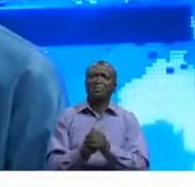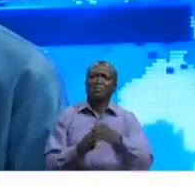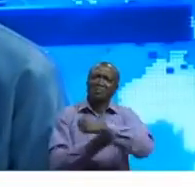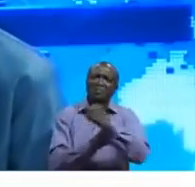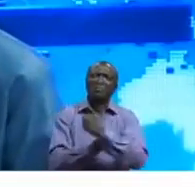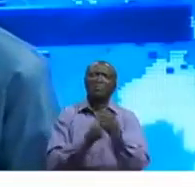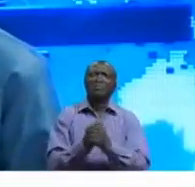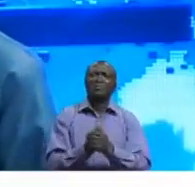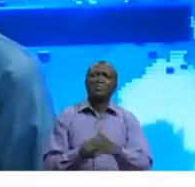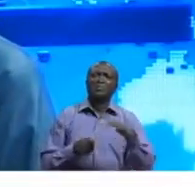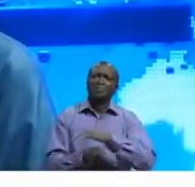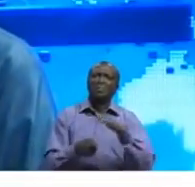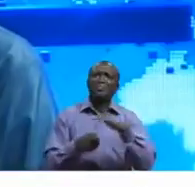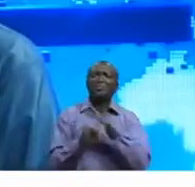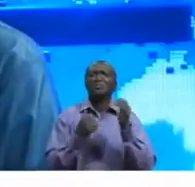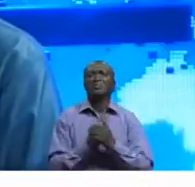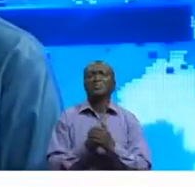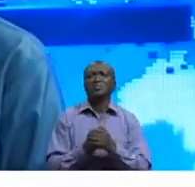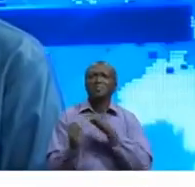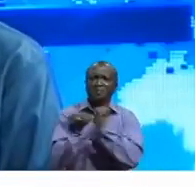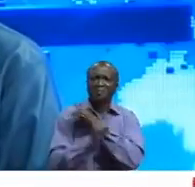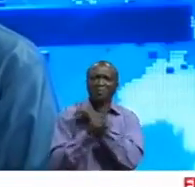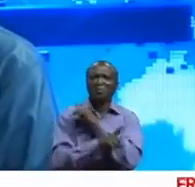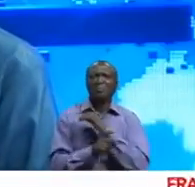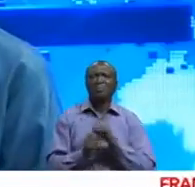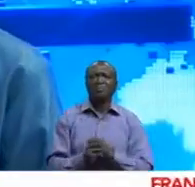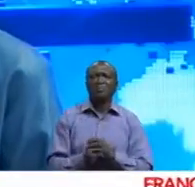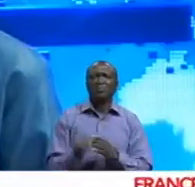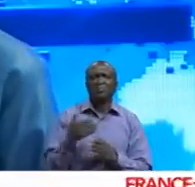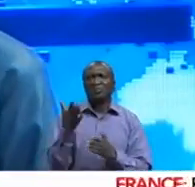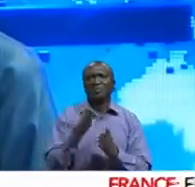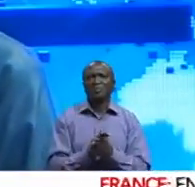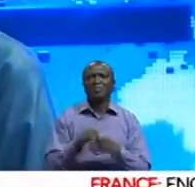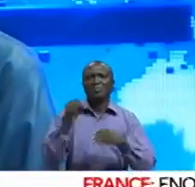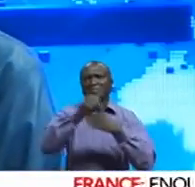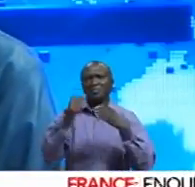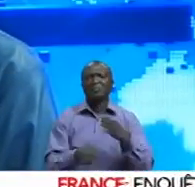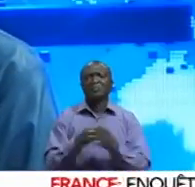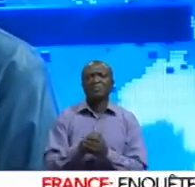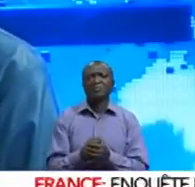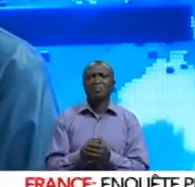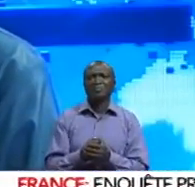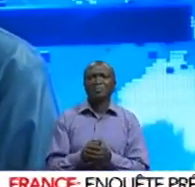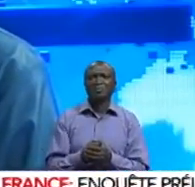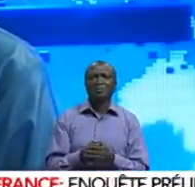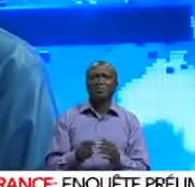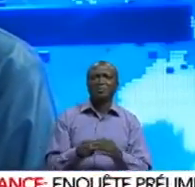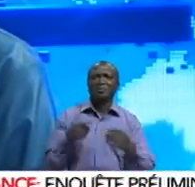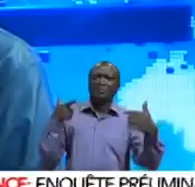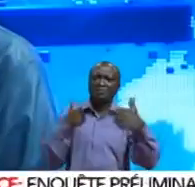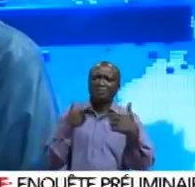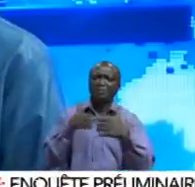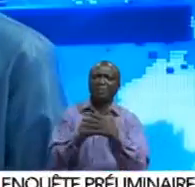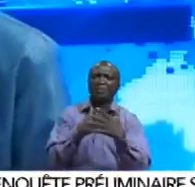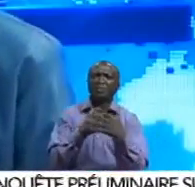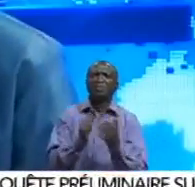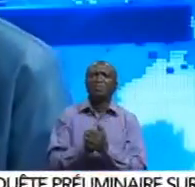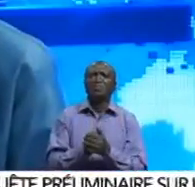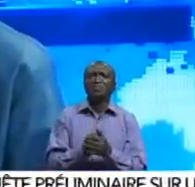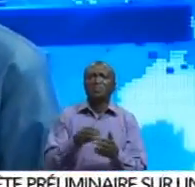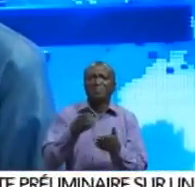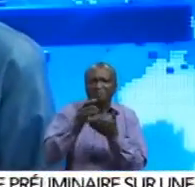qui existe de plus en plus au au Sénégal eu il y a des solutions euh notamment la lutte contre contre la